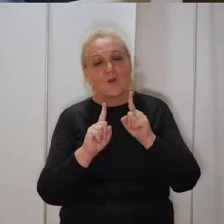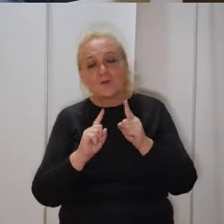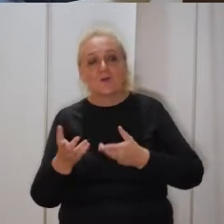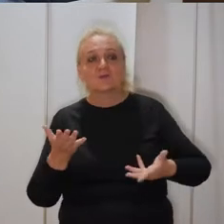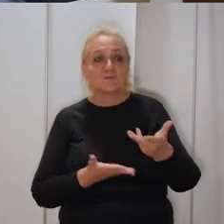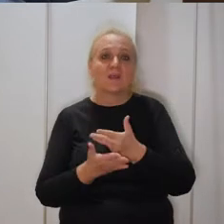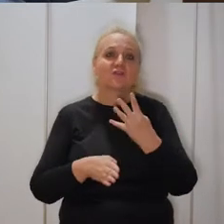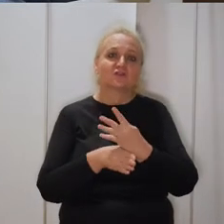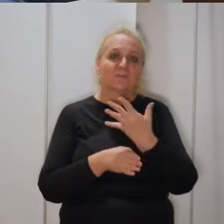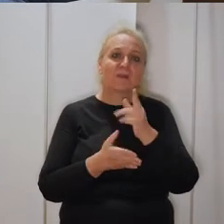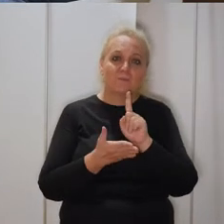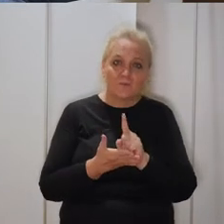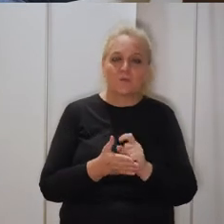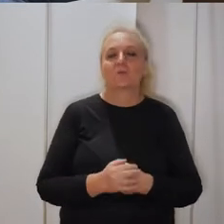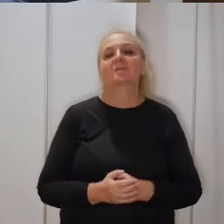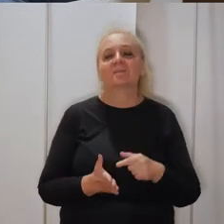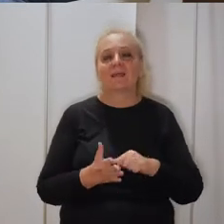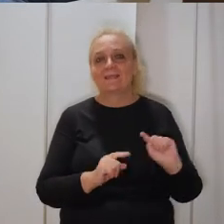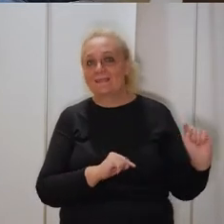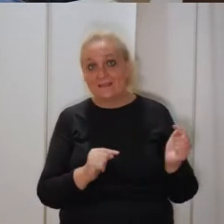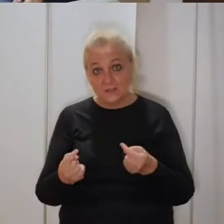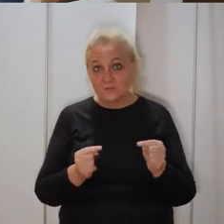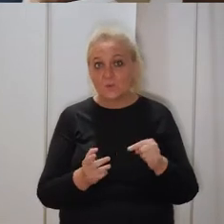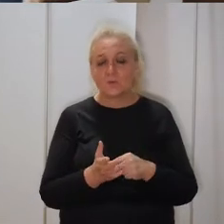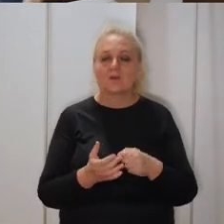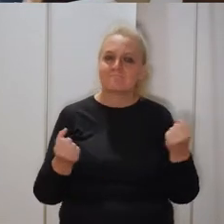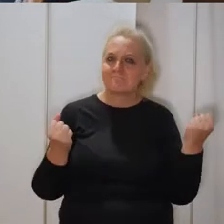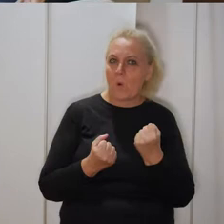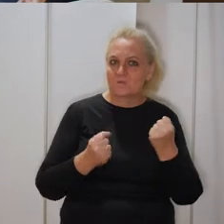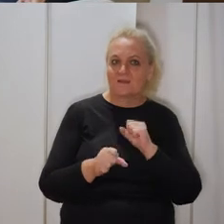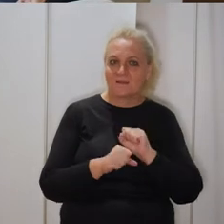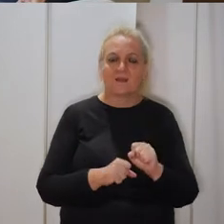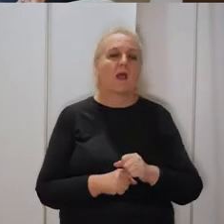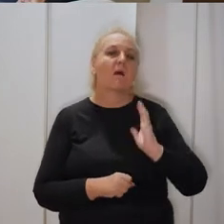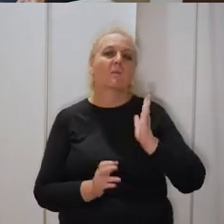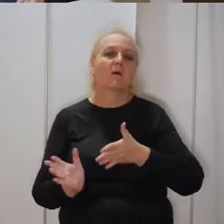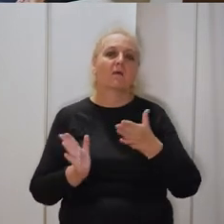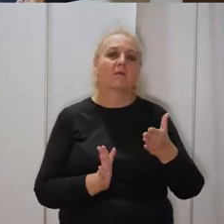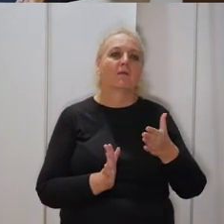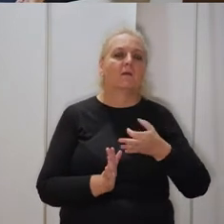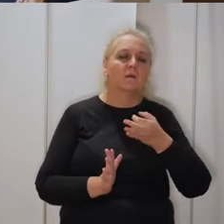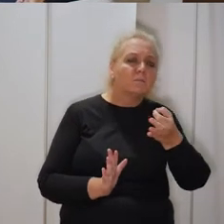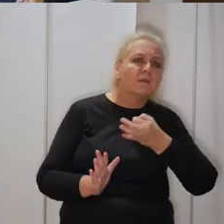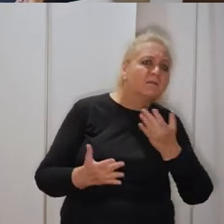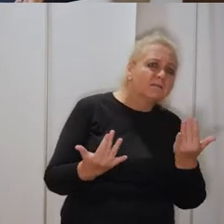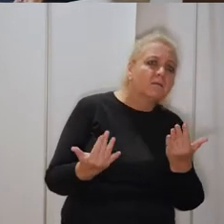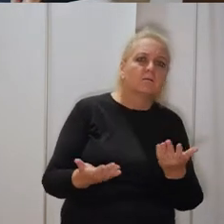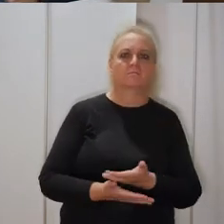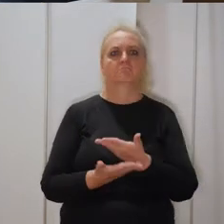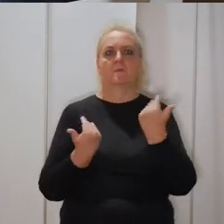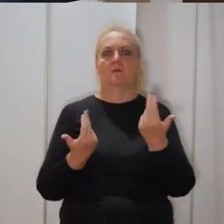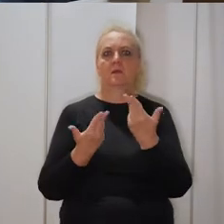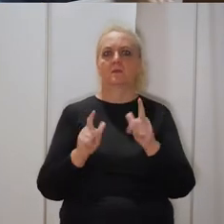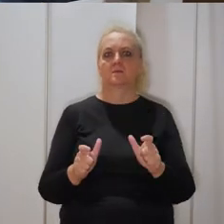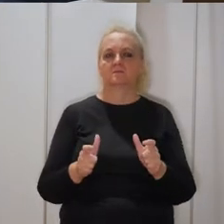przez 45 minut. Dyskusja jest bardzo żywiołowa, po czym pyta się właśnie, czy są pytania, okazuje się, że nie i po